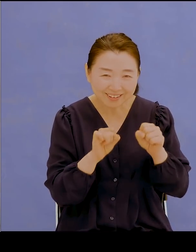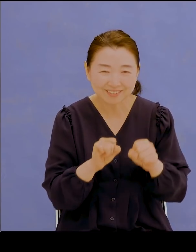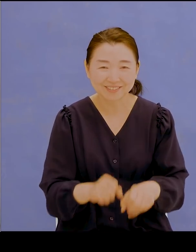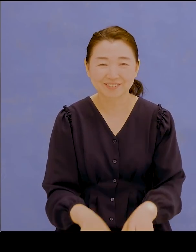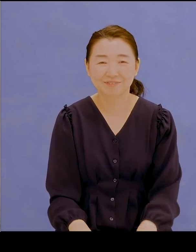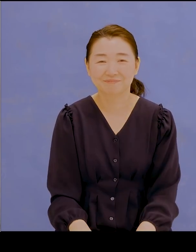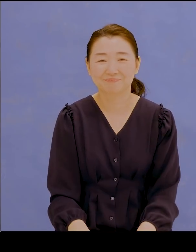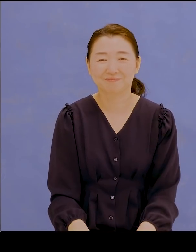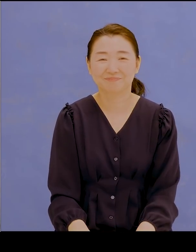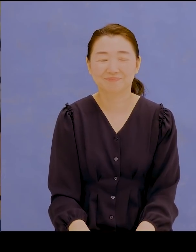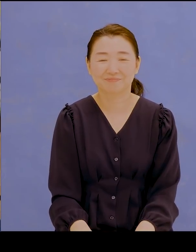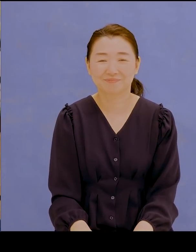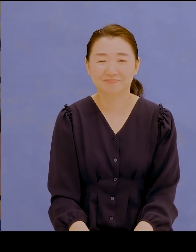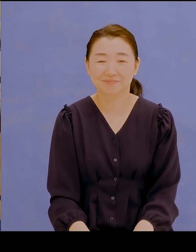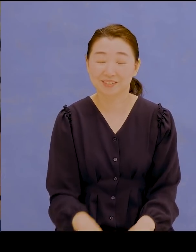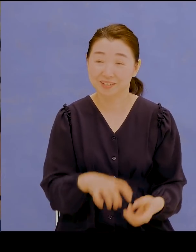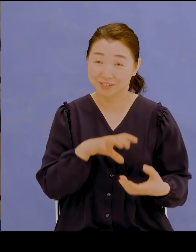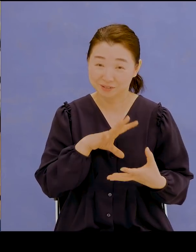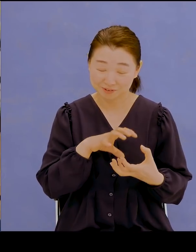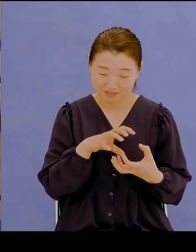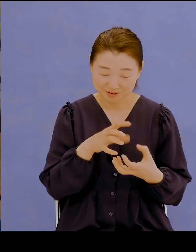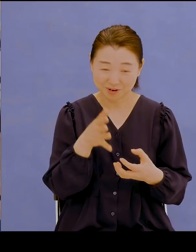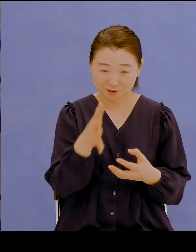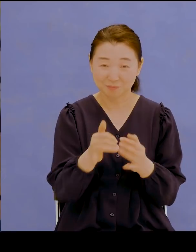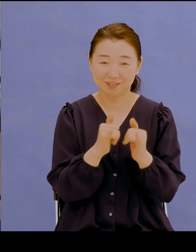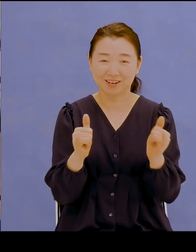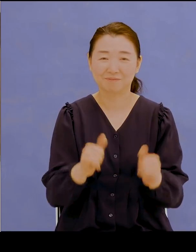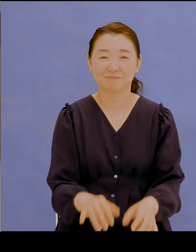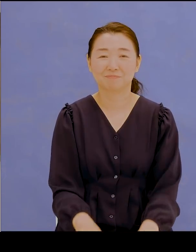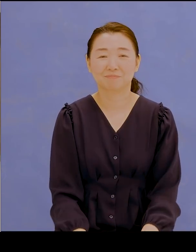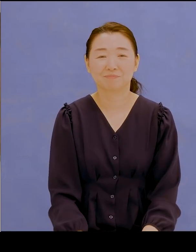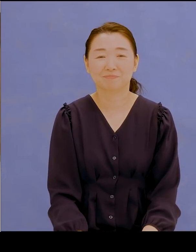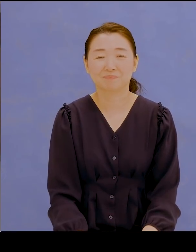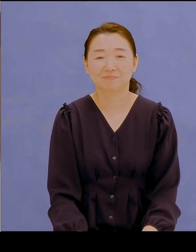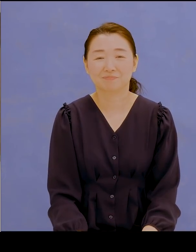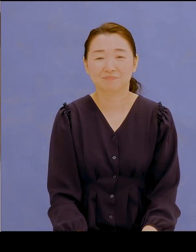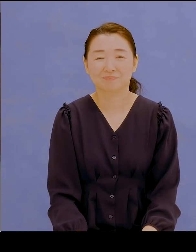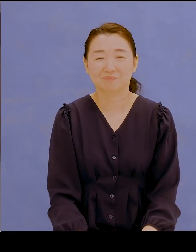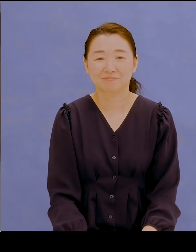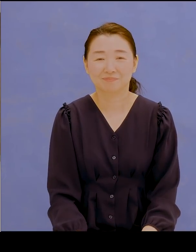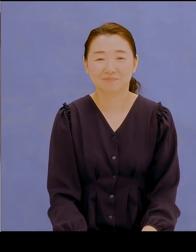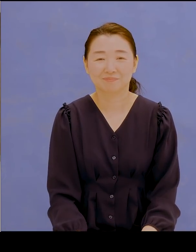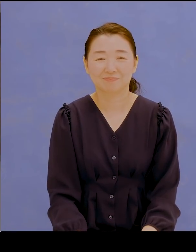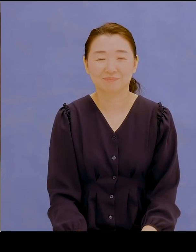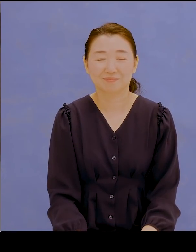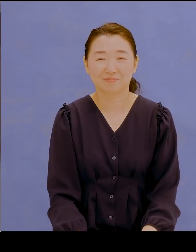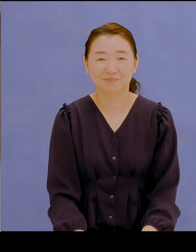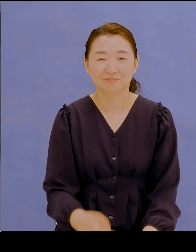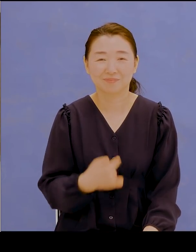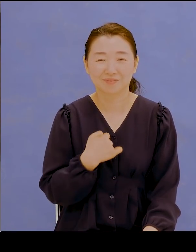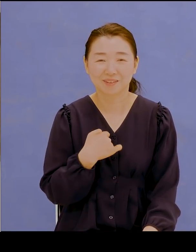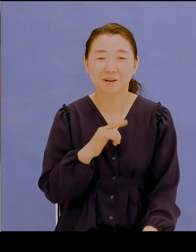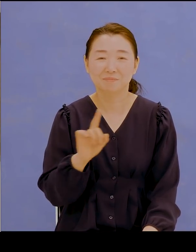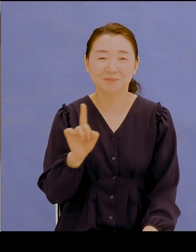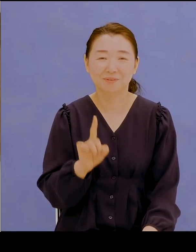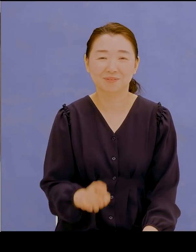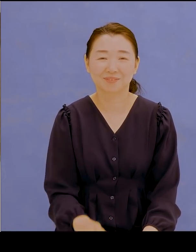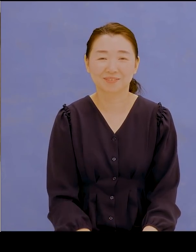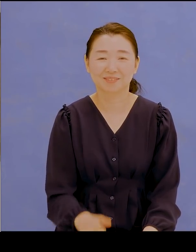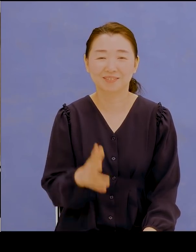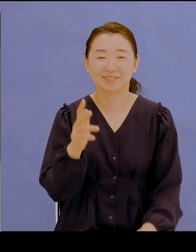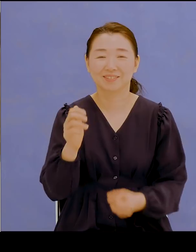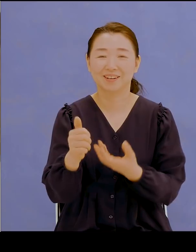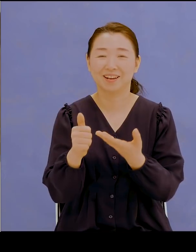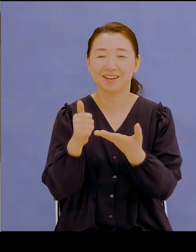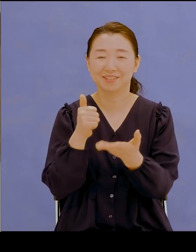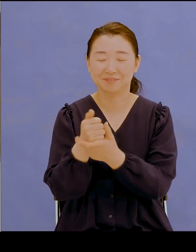안녕하십니까 하면서 이제 그분 심장 쪽 그 권위자들이 나와서 근데 내가 너무 저는